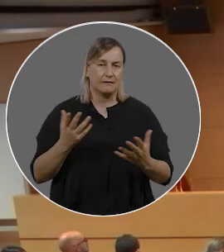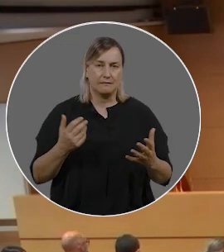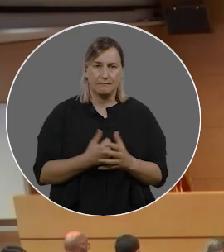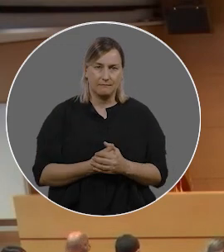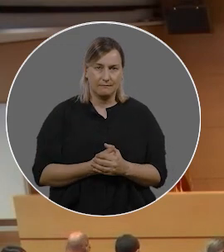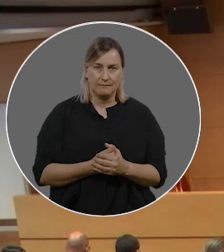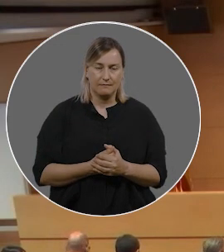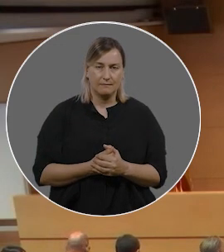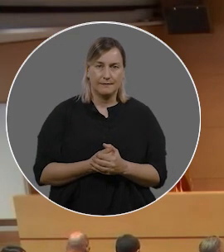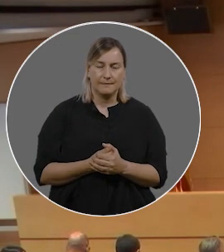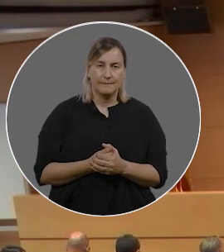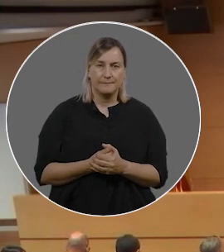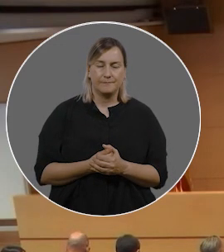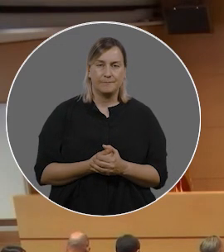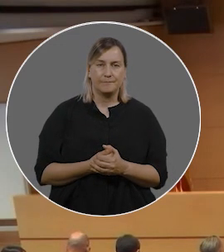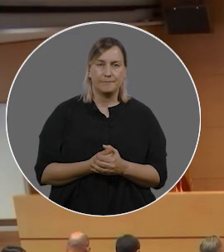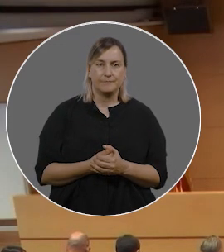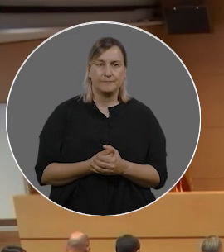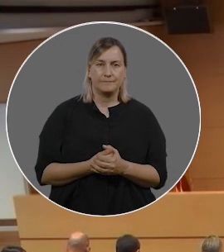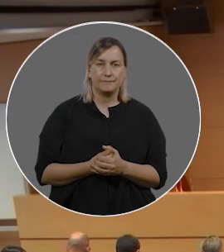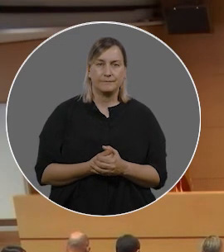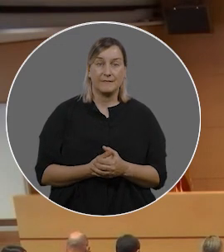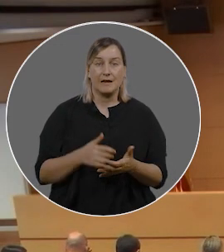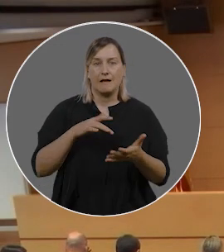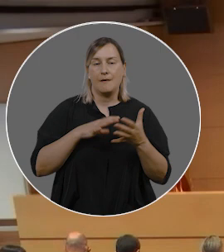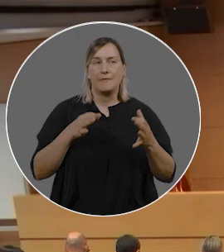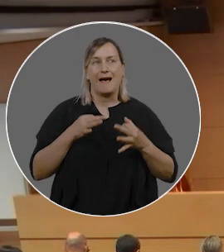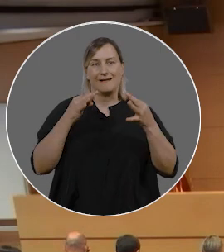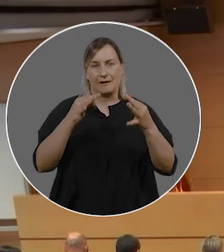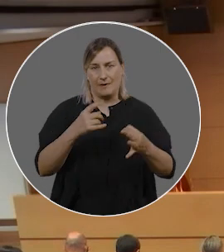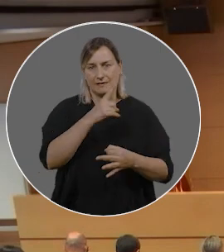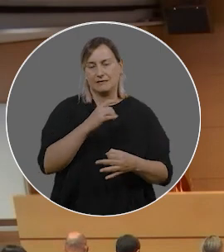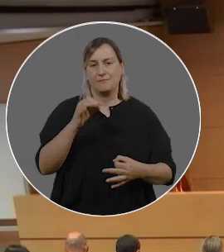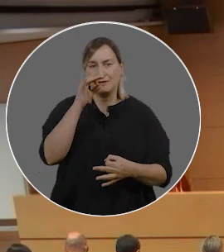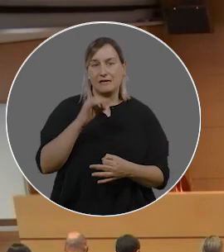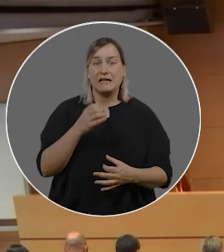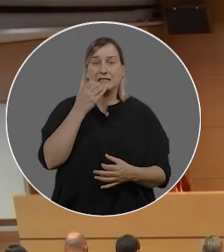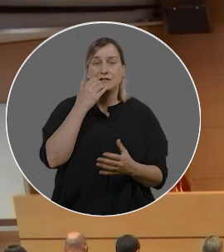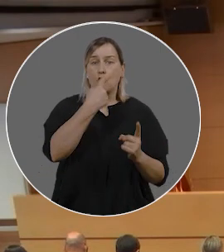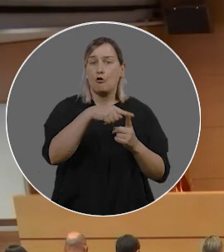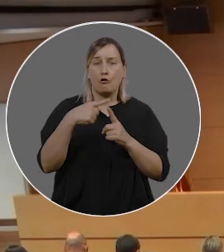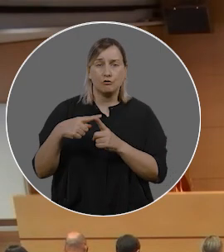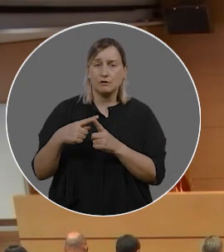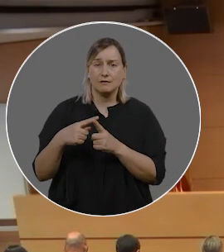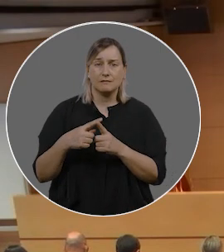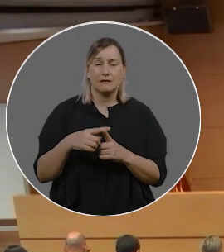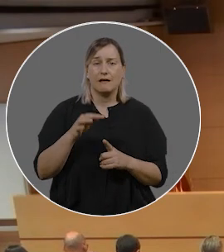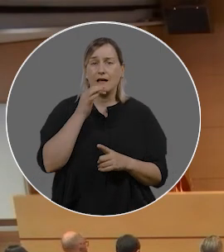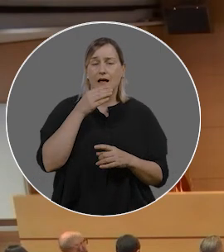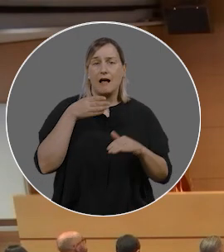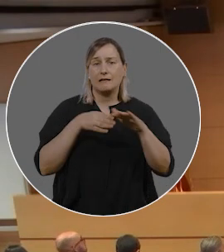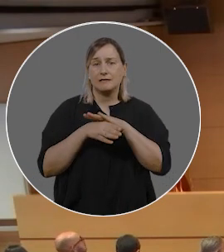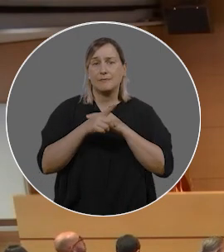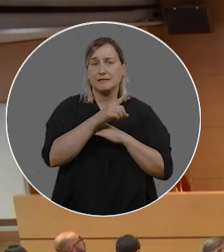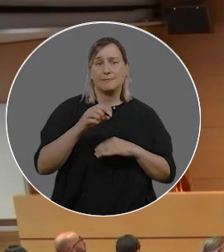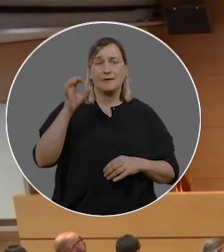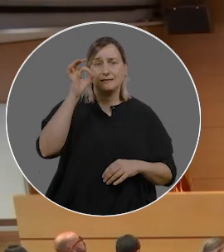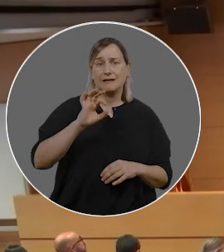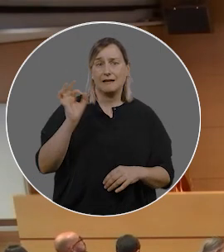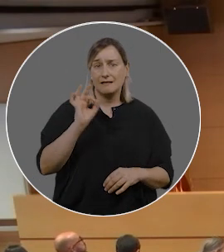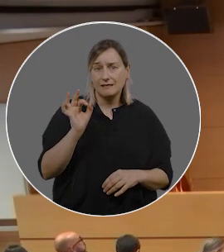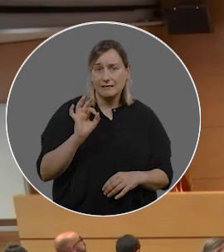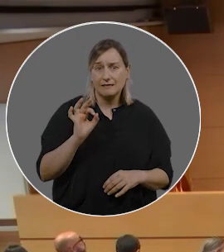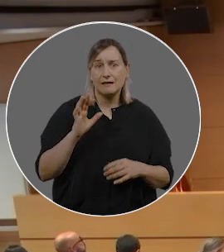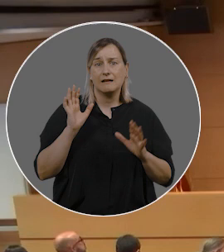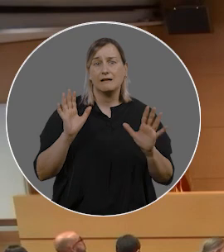al 100%. Òbviament, hem d'arribar a aquest punt i si hi ha coses que no són accessibles al 100%,